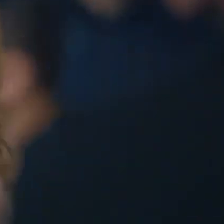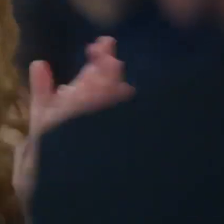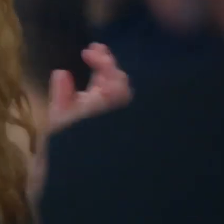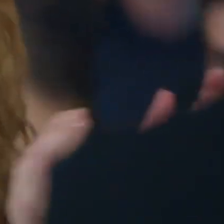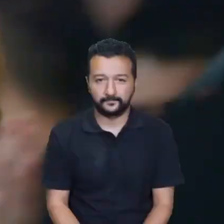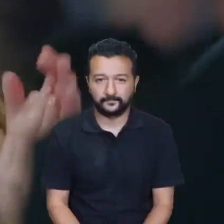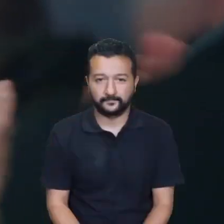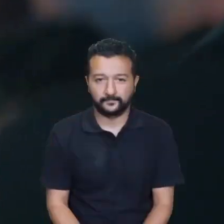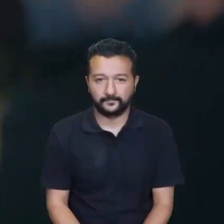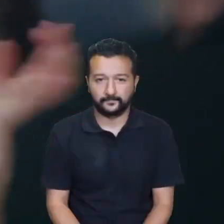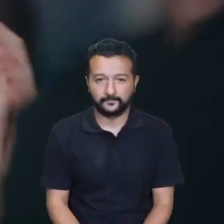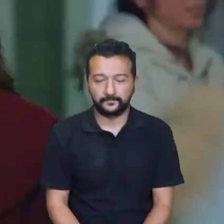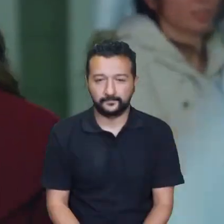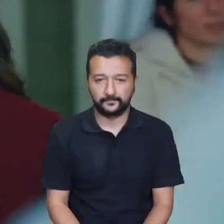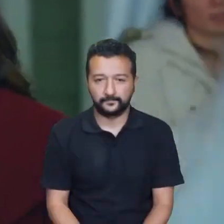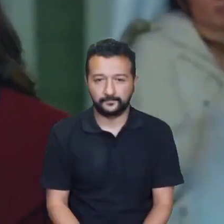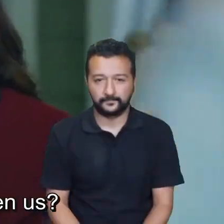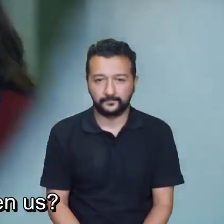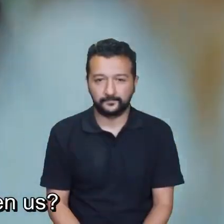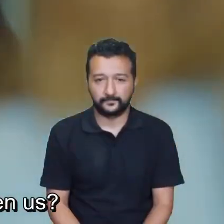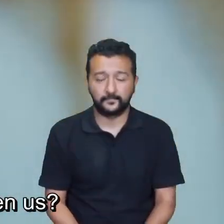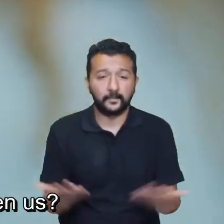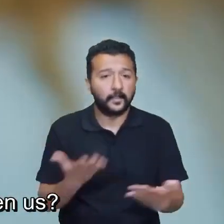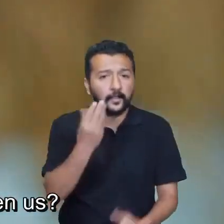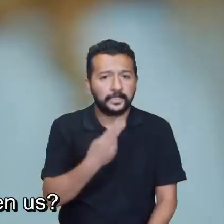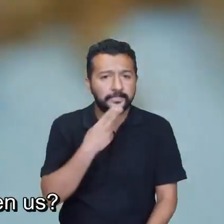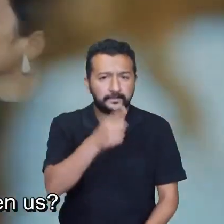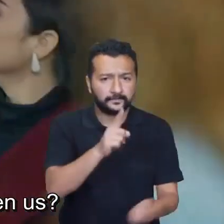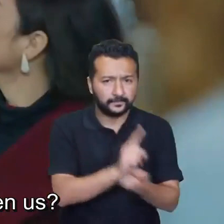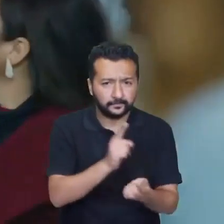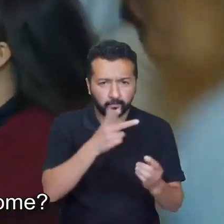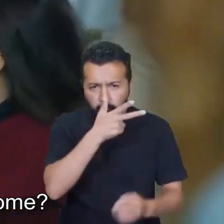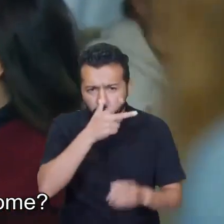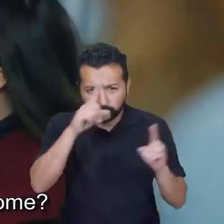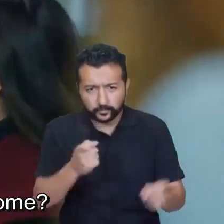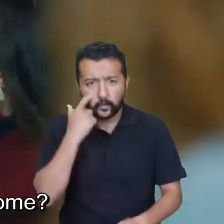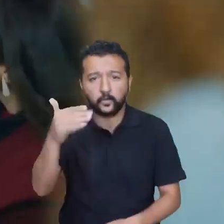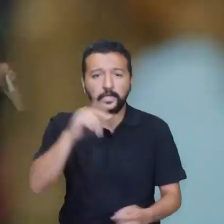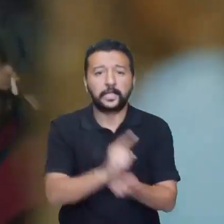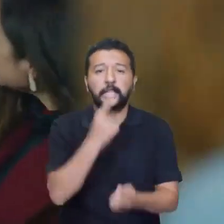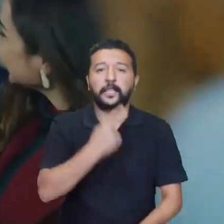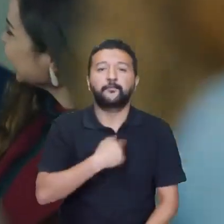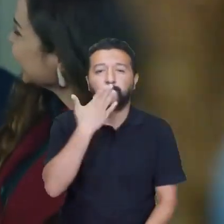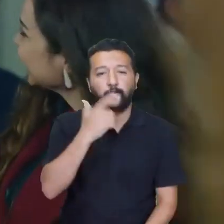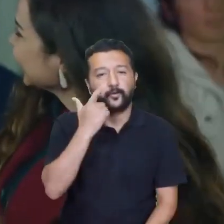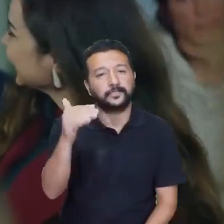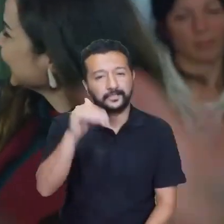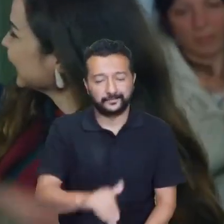sağ tarafında toplamış Itır'ı izliyor. Hayırdır kız, aramıza kara kedi mi girdi? Hoş geldin demek yok mu? Hoş